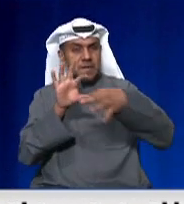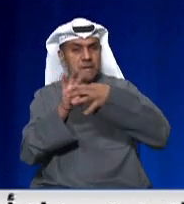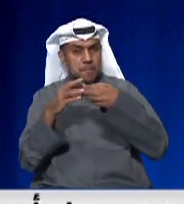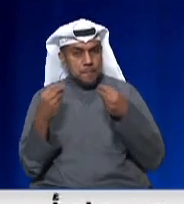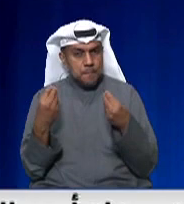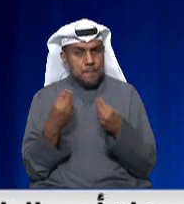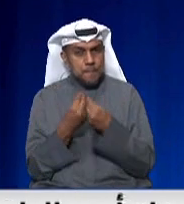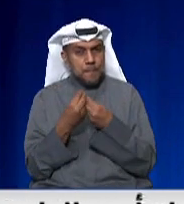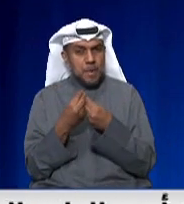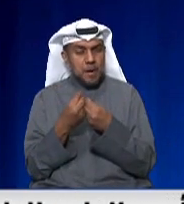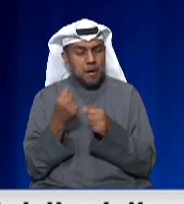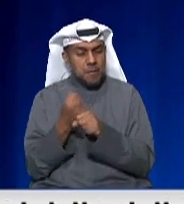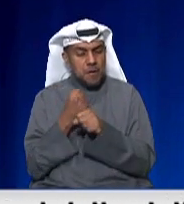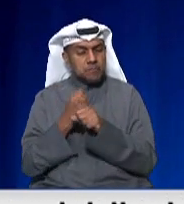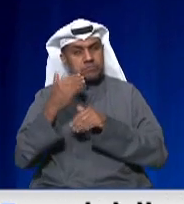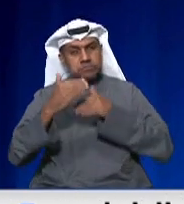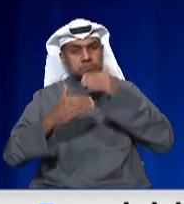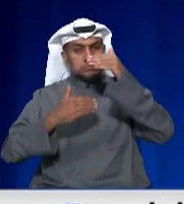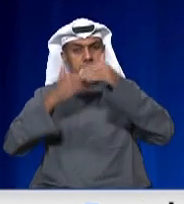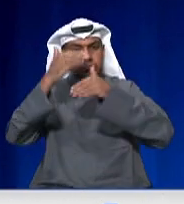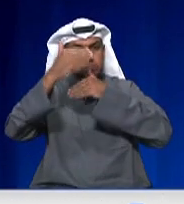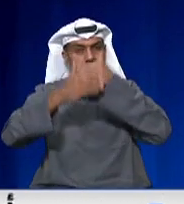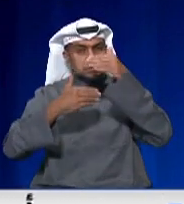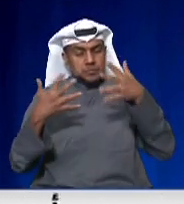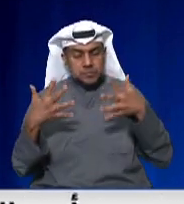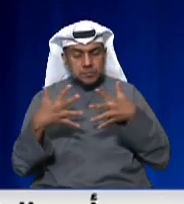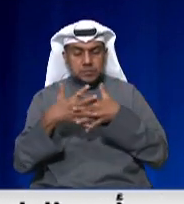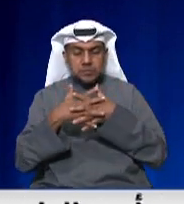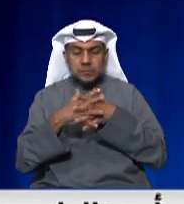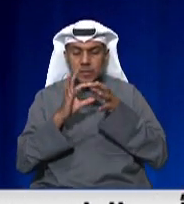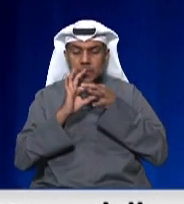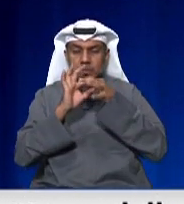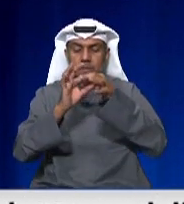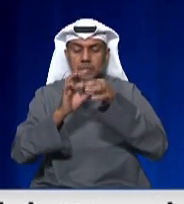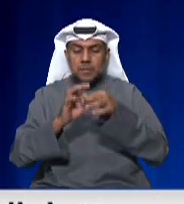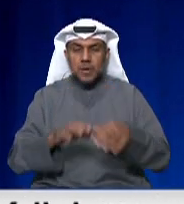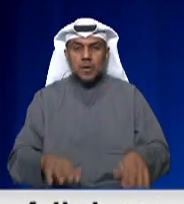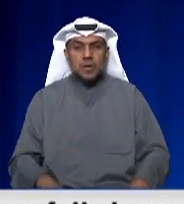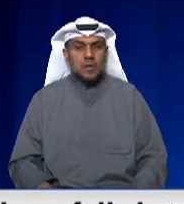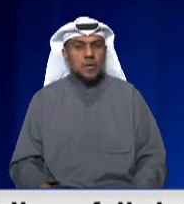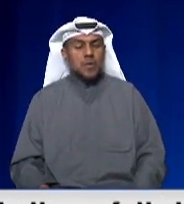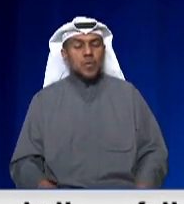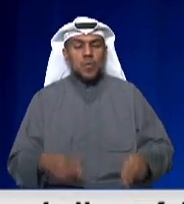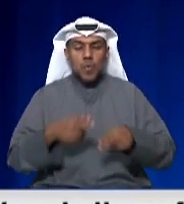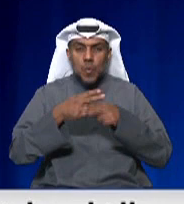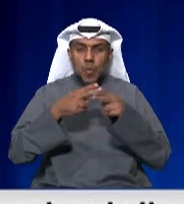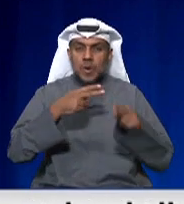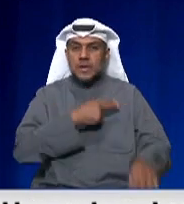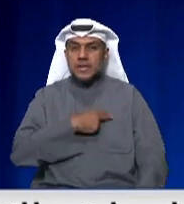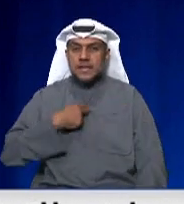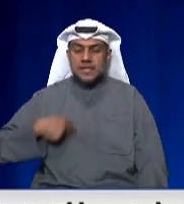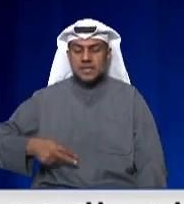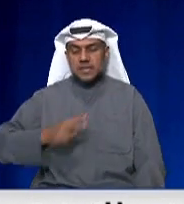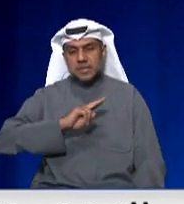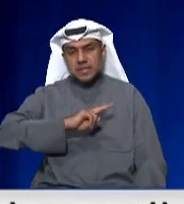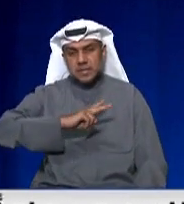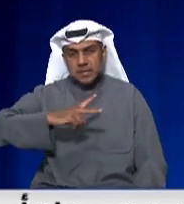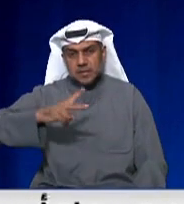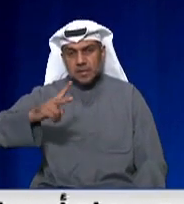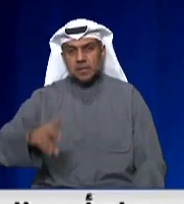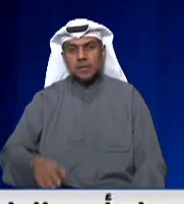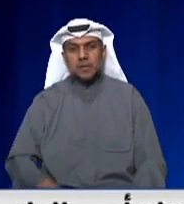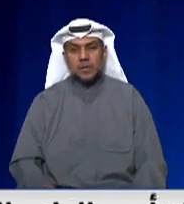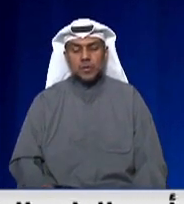الصديقة والارتقاء بالتعاون القائم بين البلدين إلى آفاق أرحب على كافة الأصعدة،